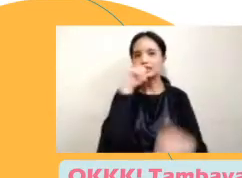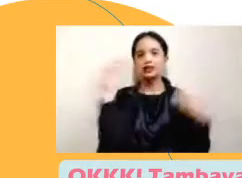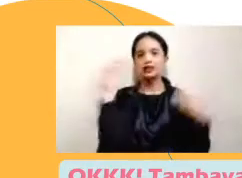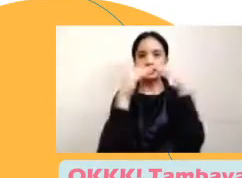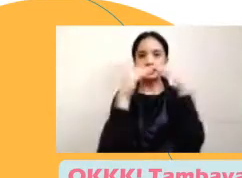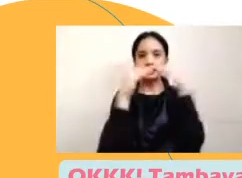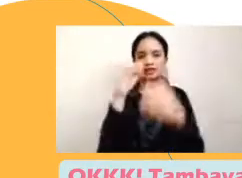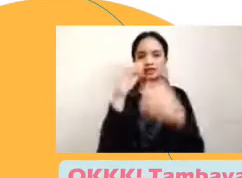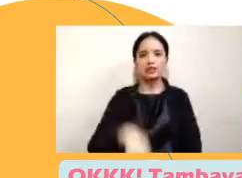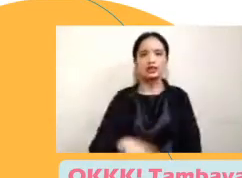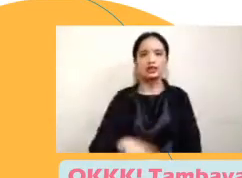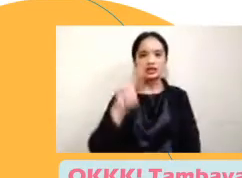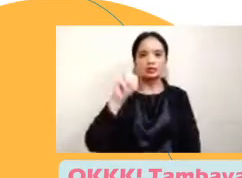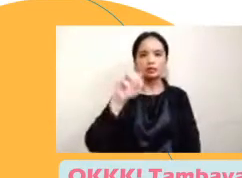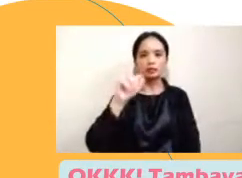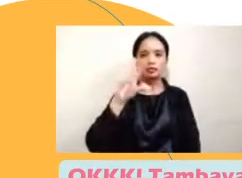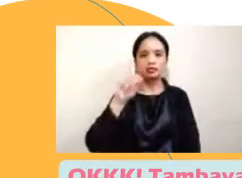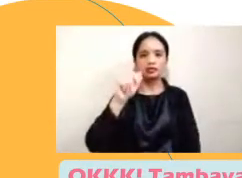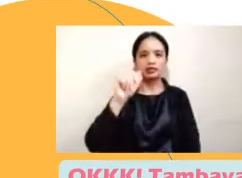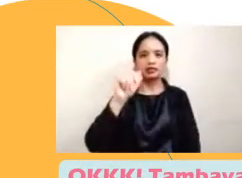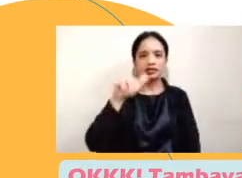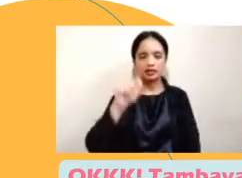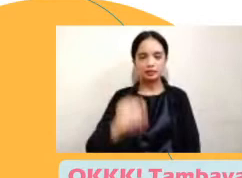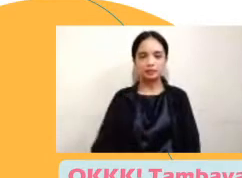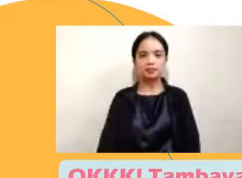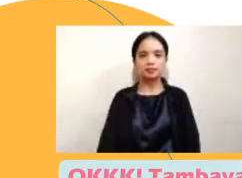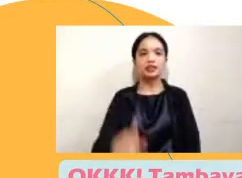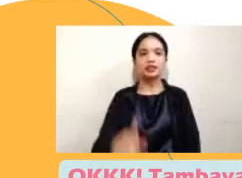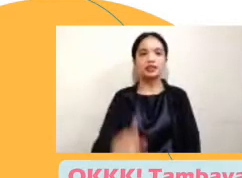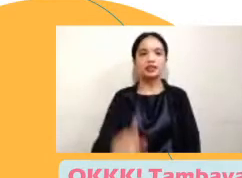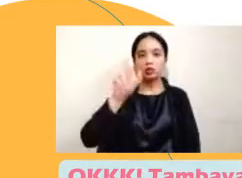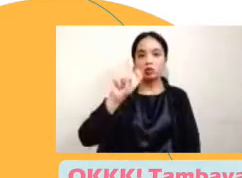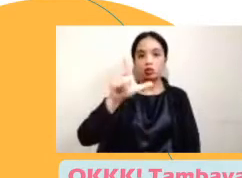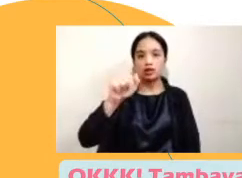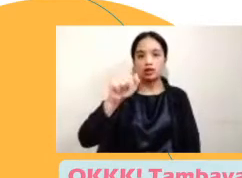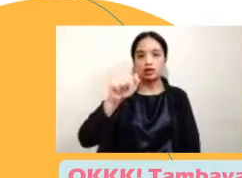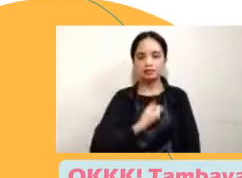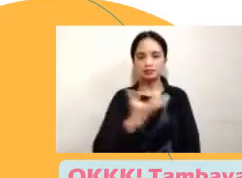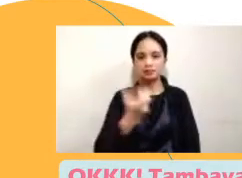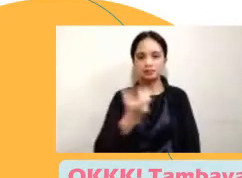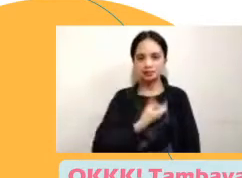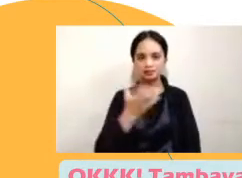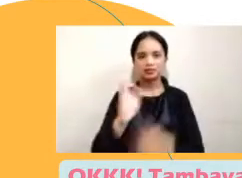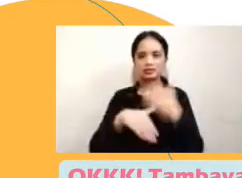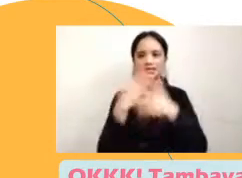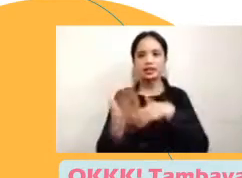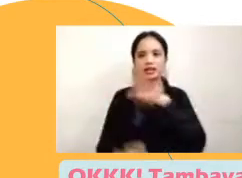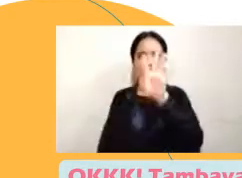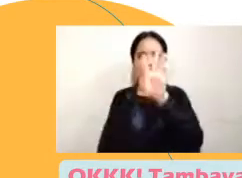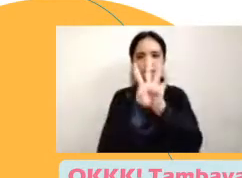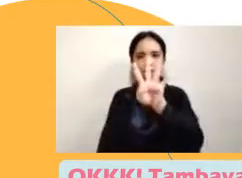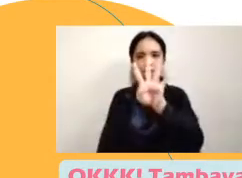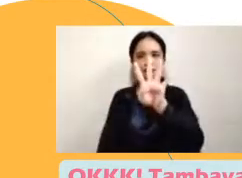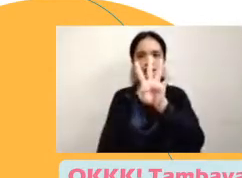tula. Okay, sige. Ilagay natin yan, tula. O, may apat na tayo. Next,